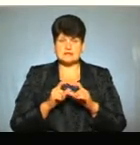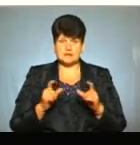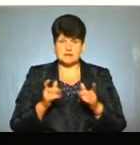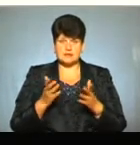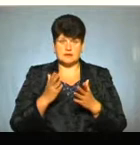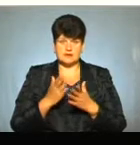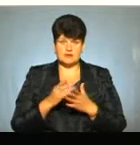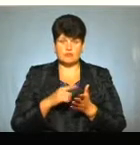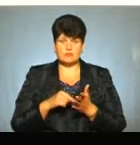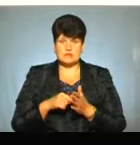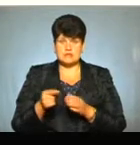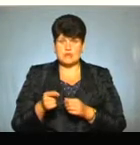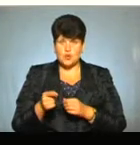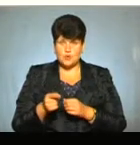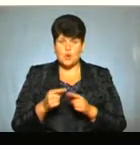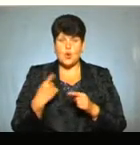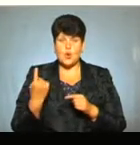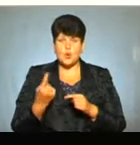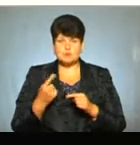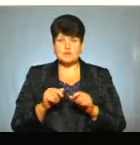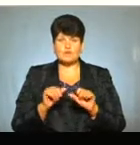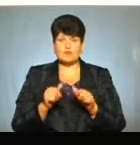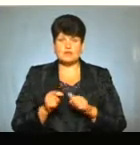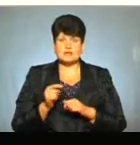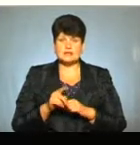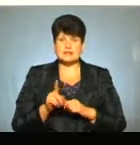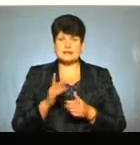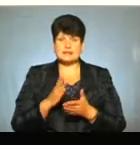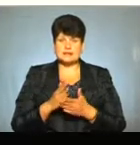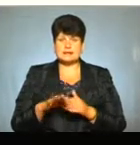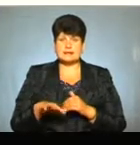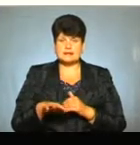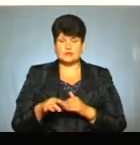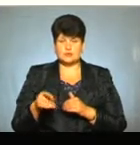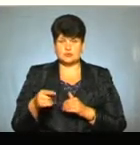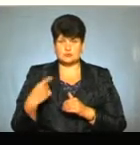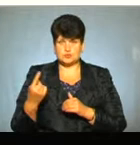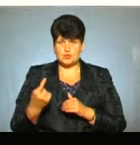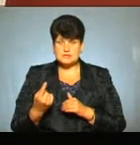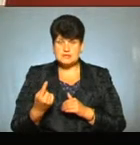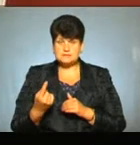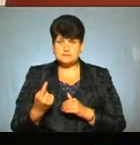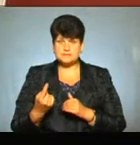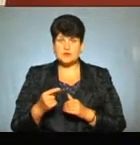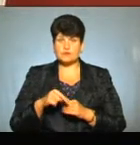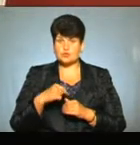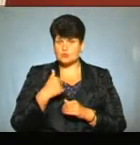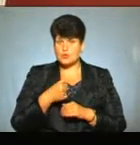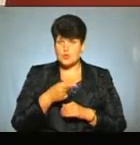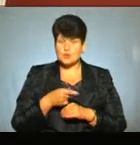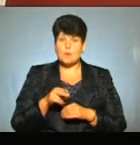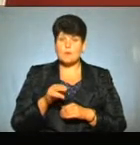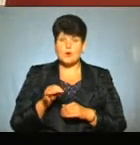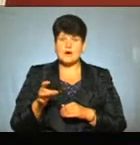які знаходяться в місті Тернополі. Область формує для тих, які знаходяться на території Тернопільської області. Цьогоріч